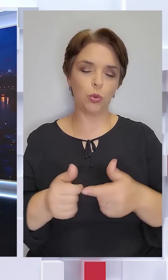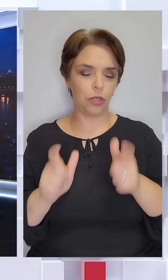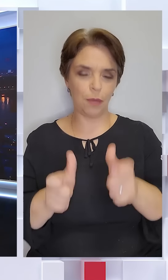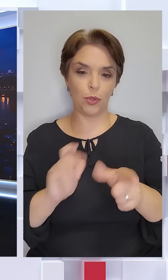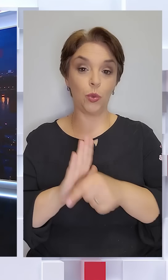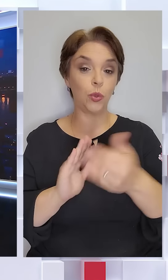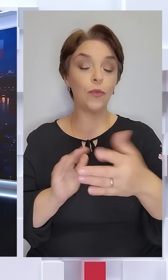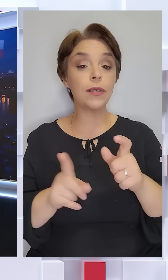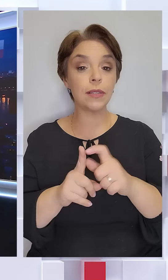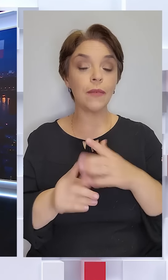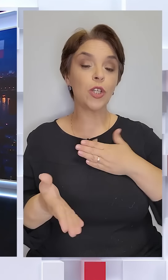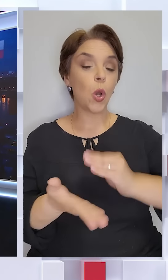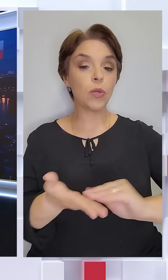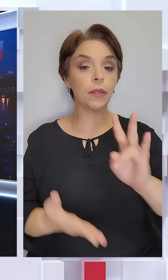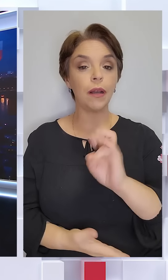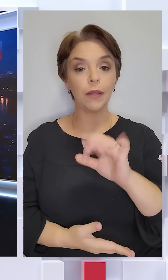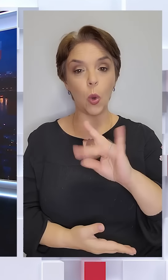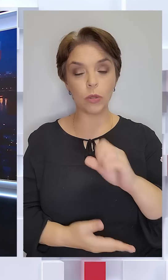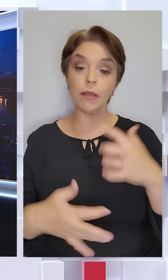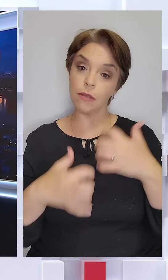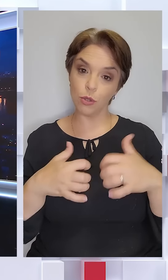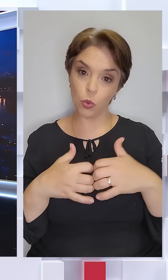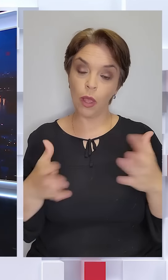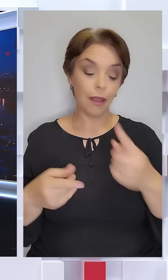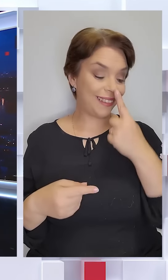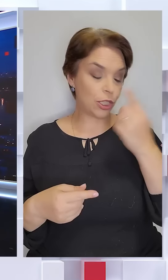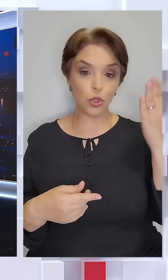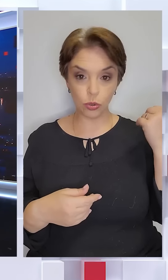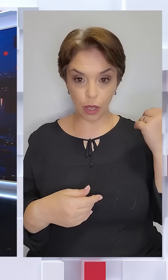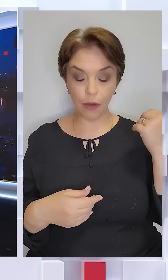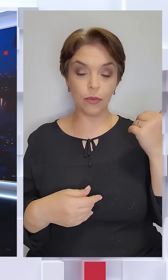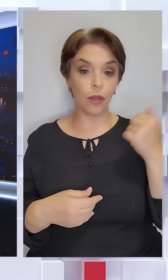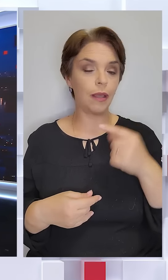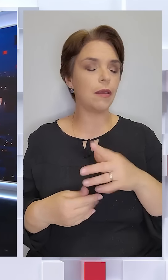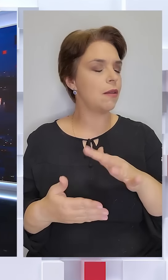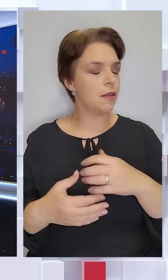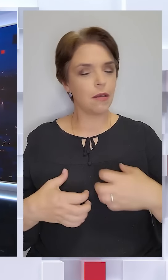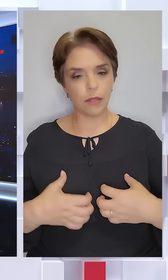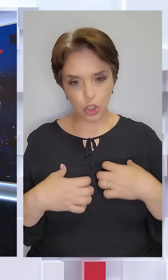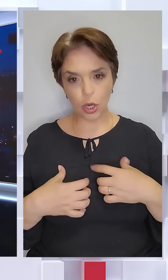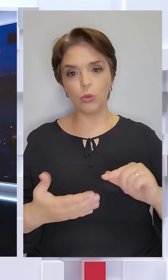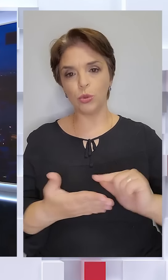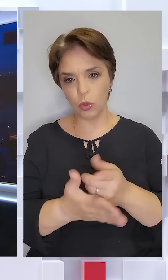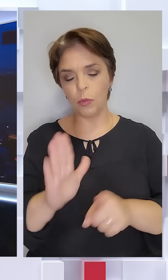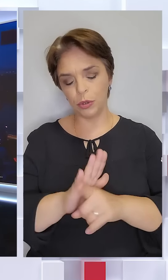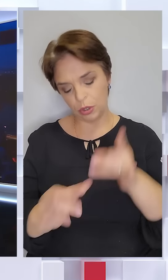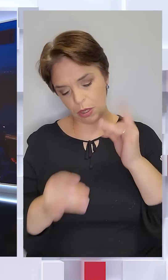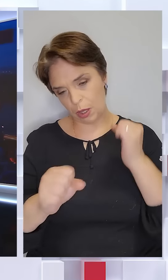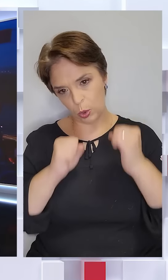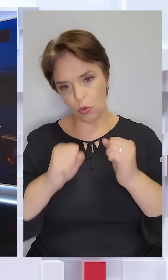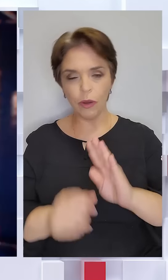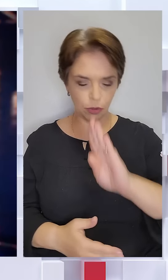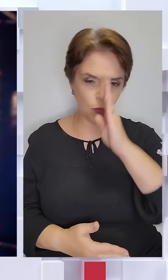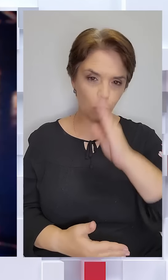слів. Кореспондентка ТСН Наталя Нагорна із Херсона, який нещодавно і нещадно знову почав атакувати